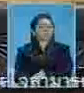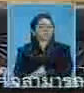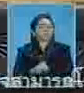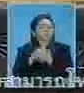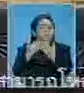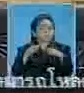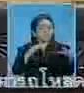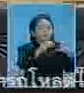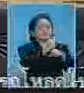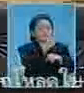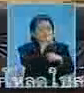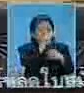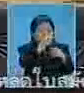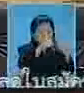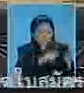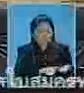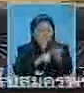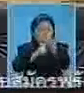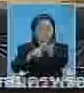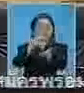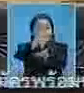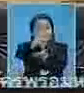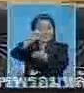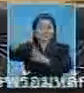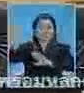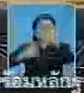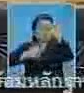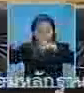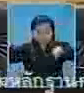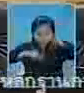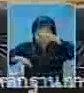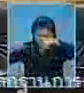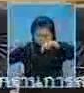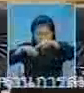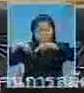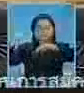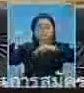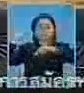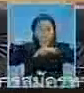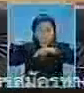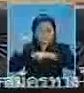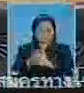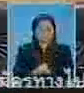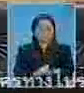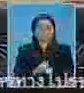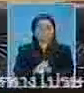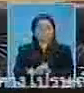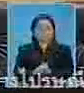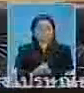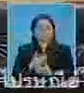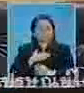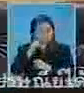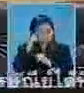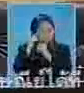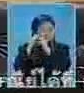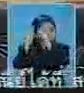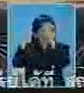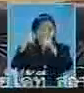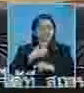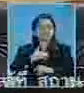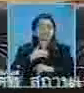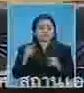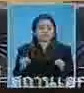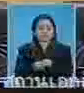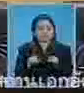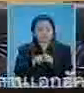ในสภานี้ก็จะมีโอกาสที่จะร่วมกันพิจารณาและผมหวังอย่างยิ่งนะครับว่าผมเองก็จะได้รับการ